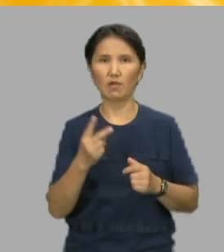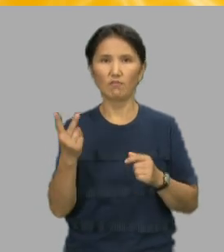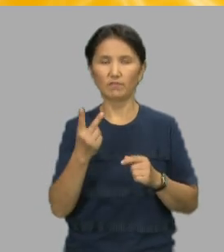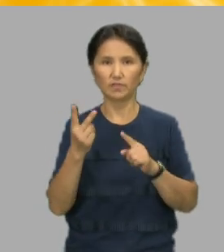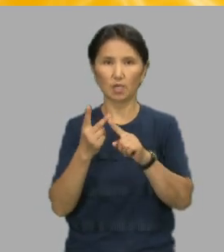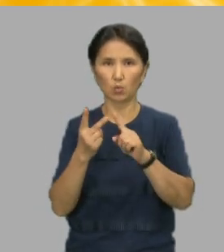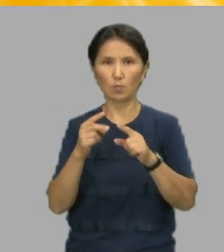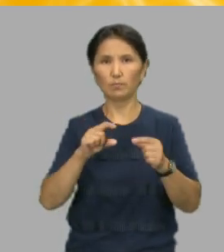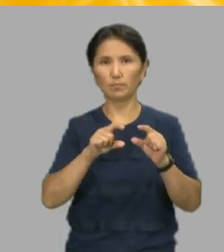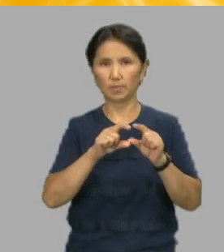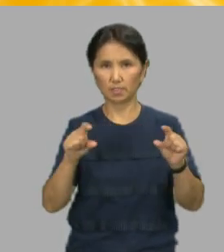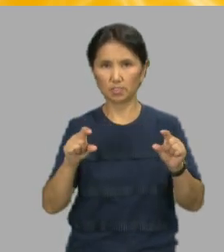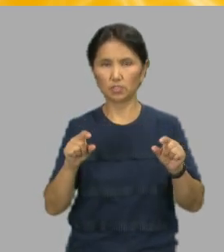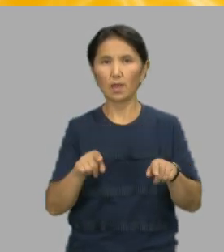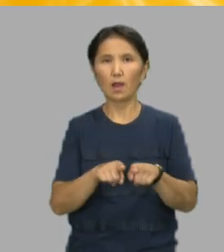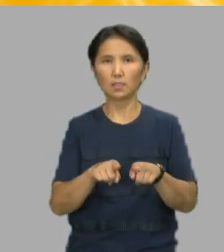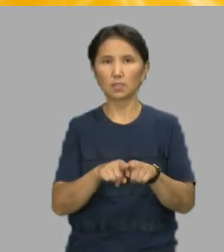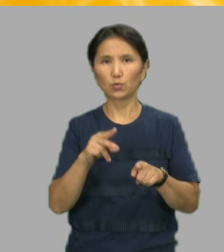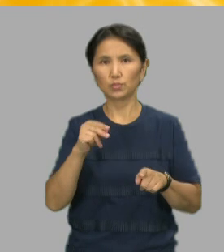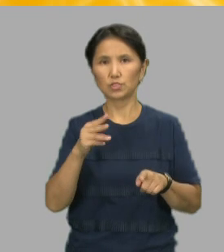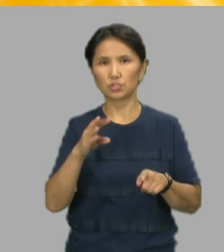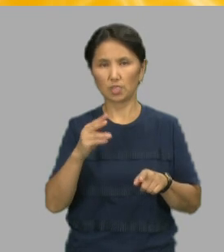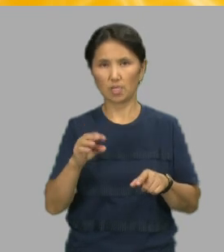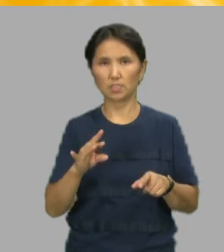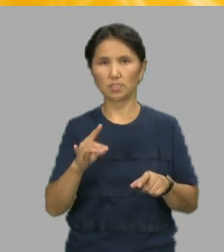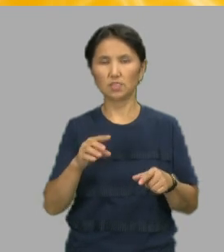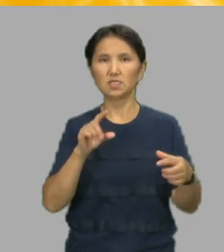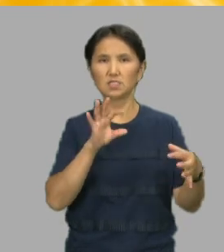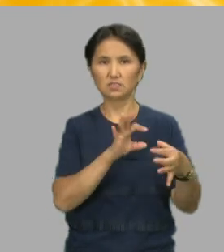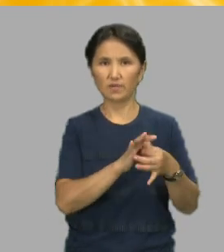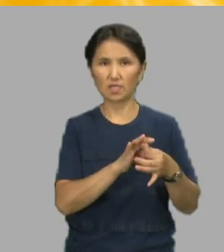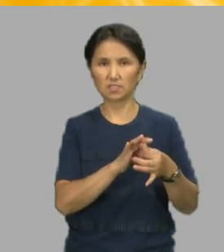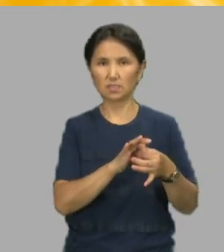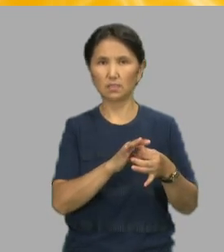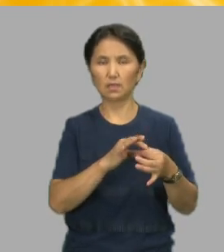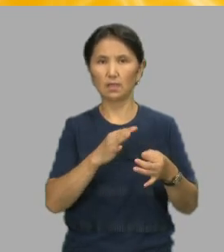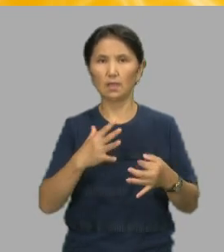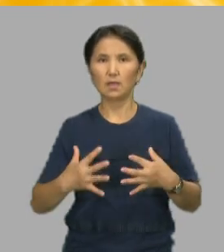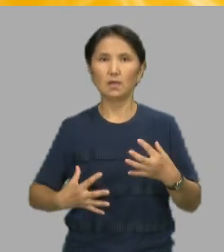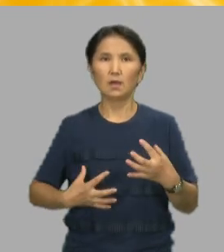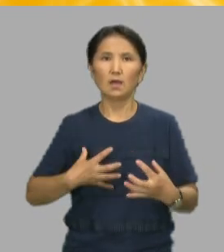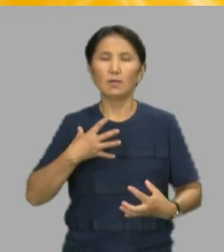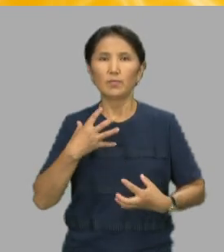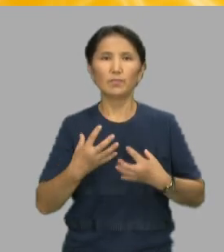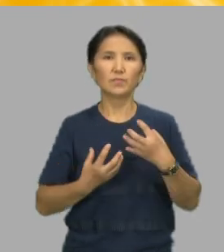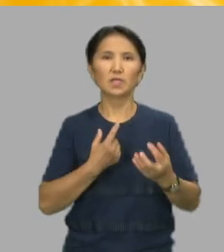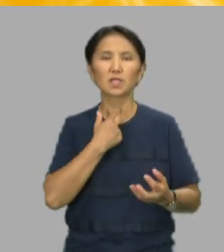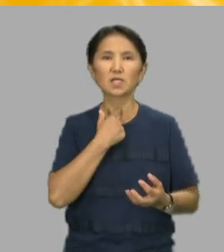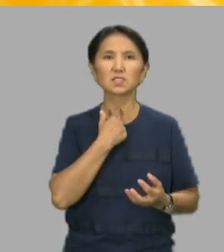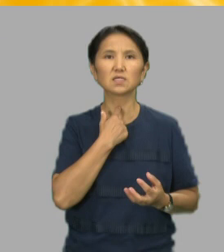побежала. Во втором предложении однородные члены связаны